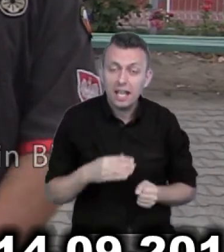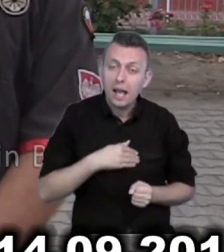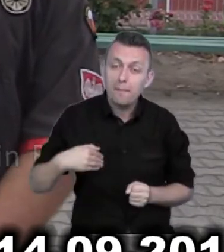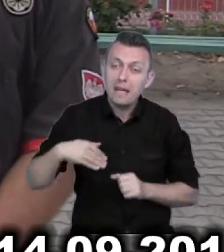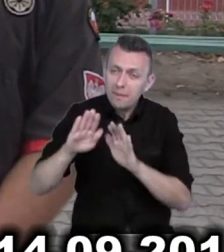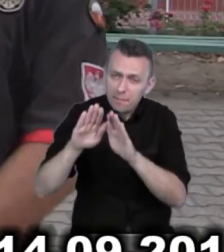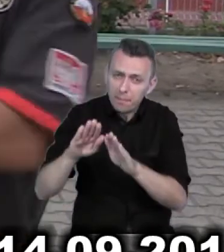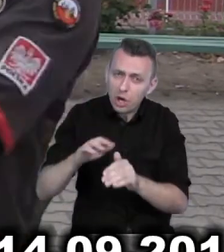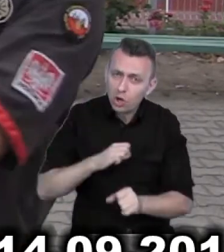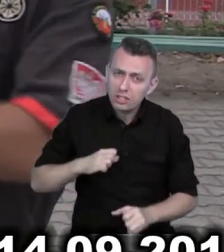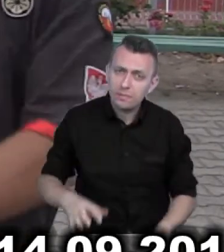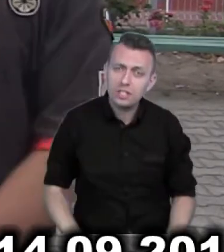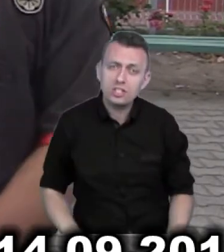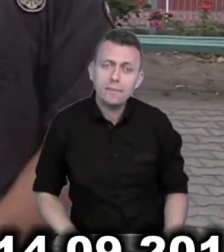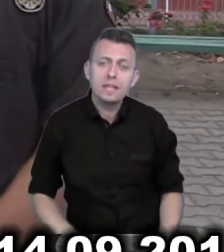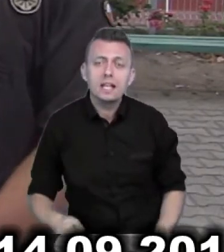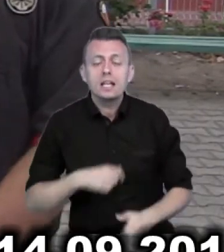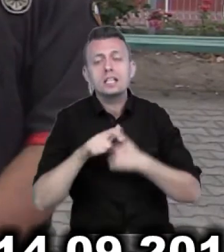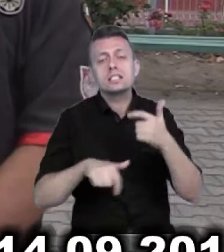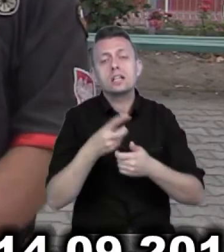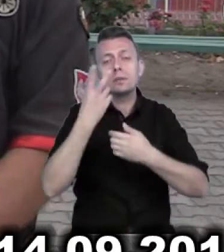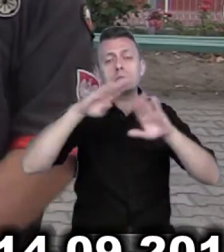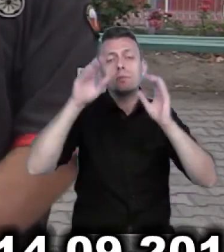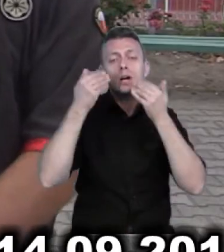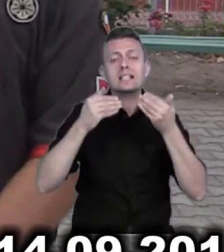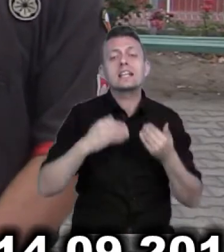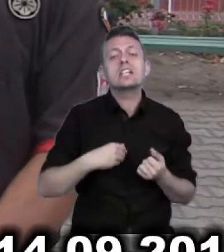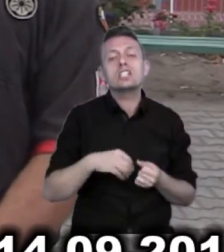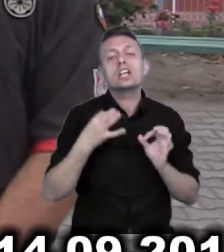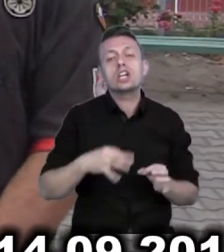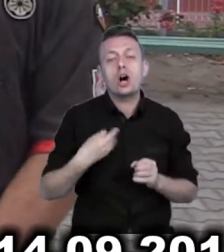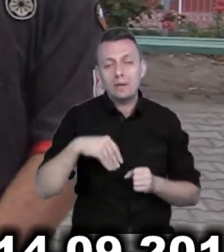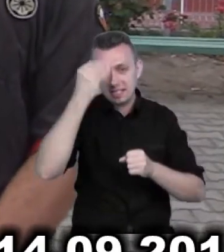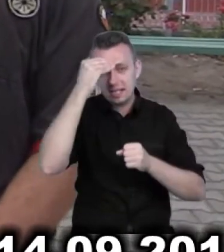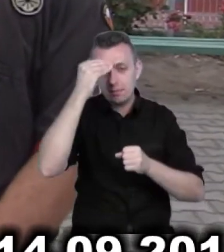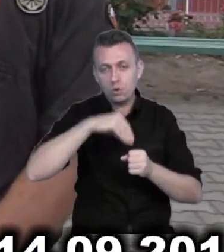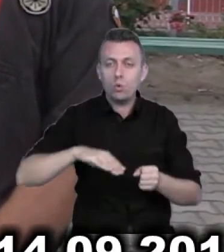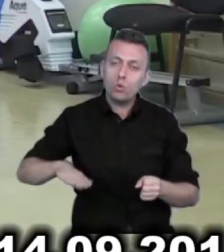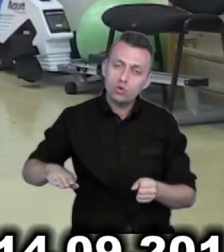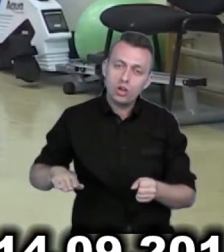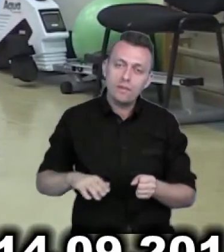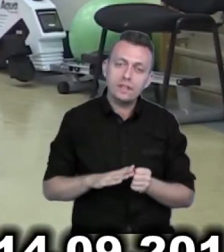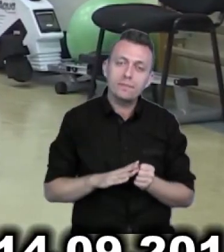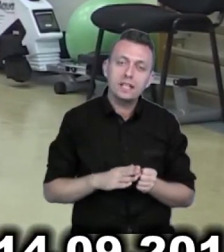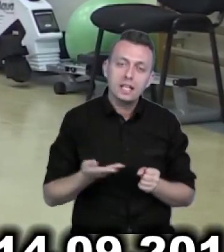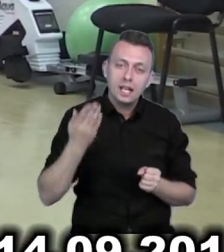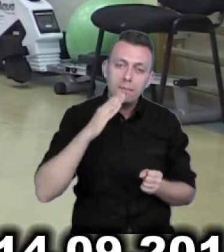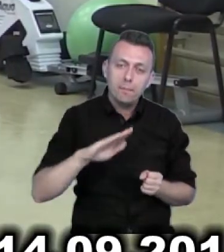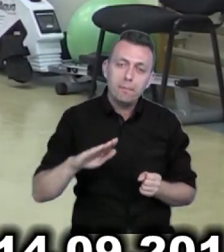zrobiliśmy pokaz. Dzięki obecnemu uczniowi, jednemu z najbardziej zaawansowanych